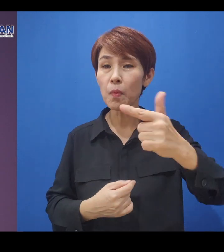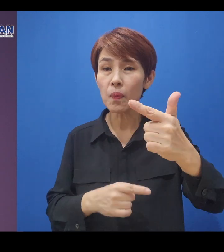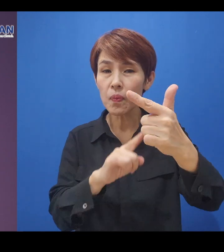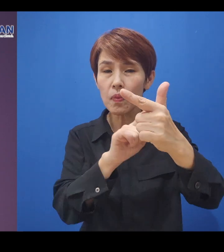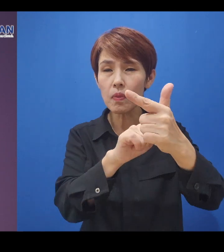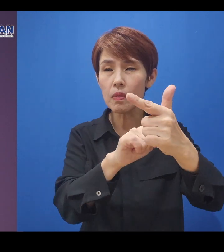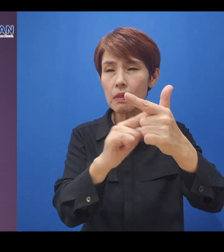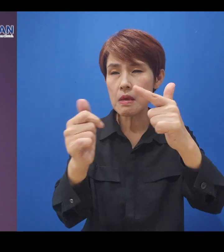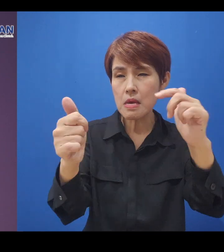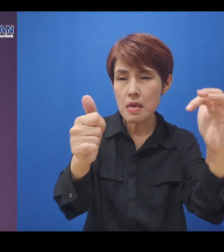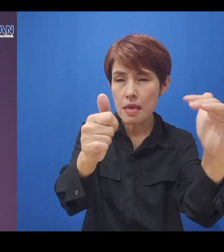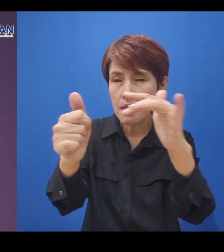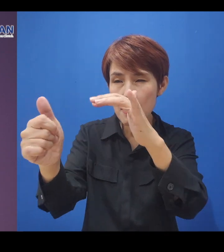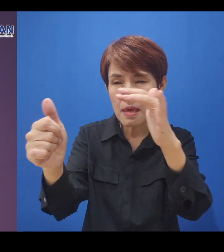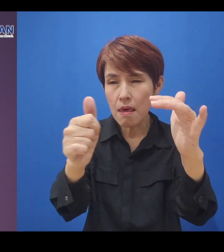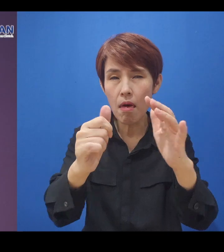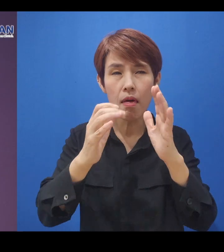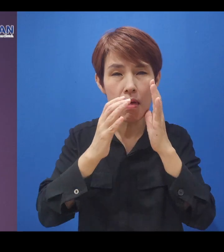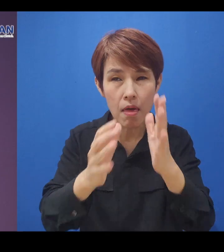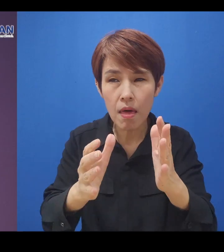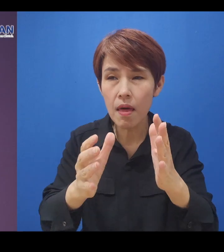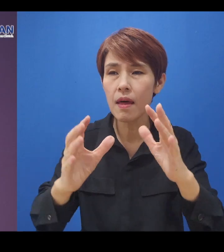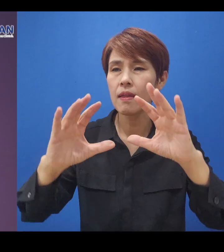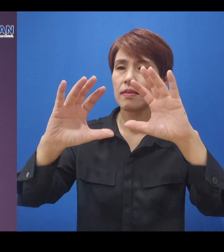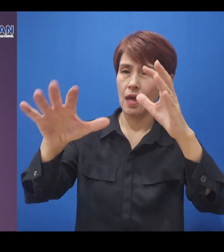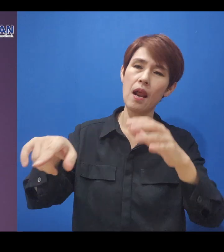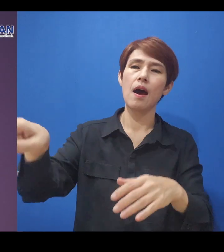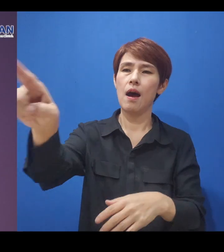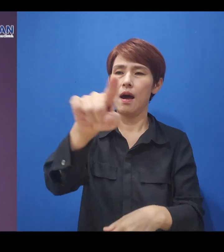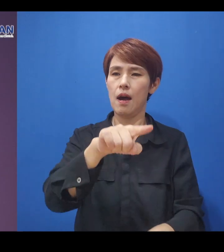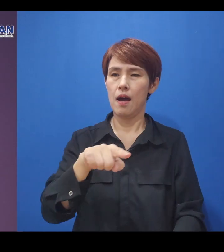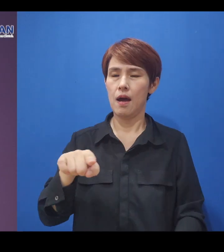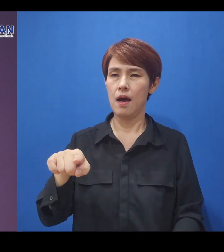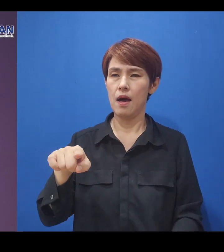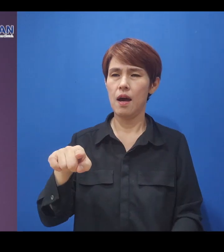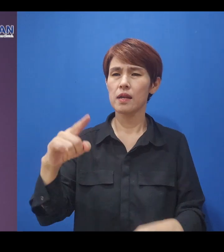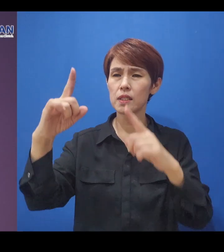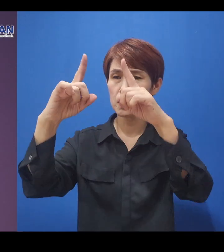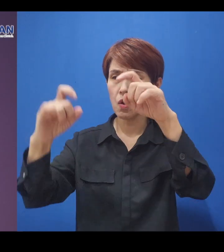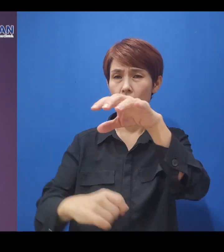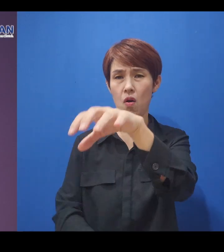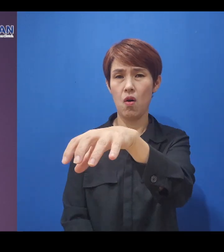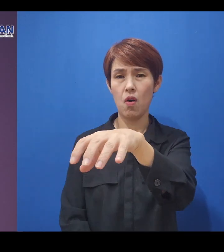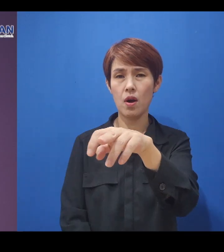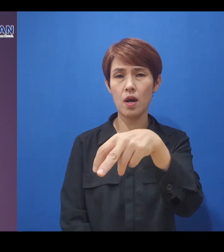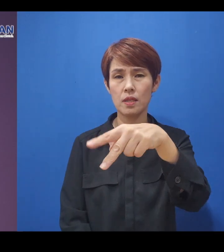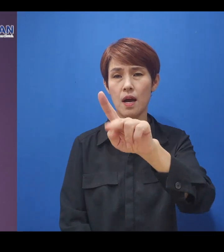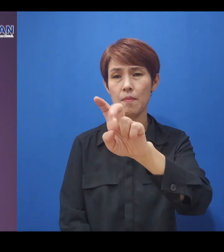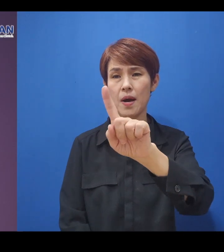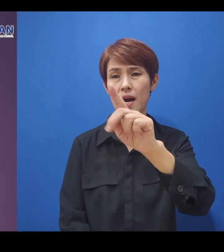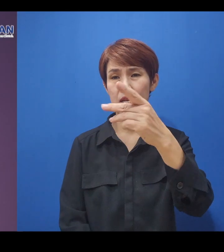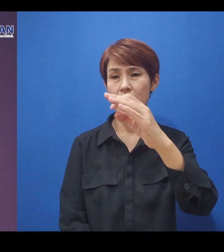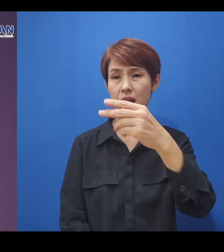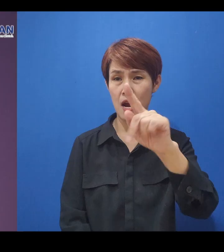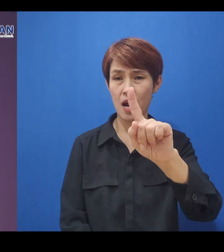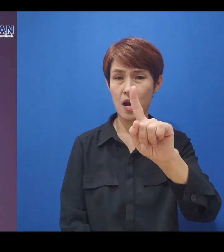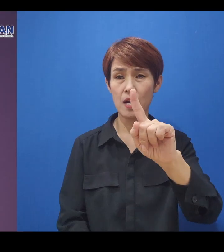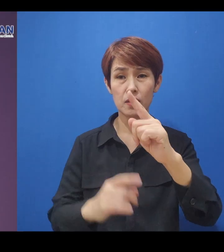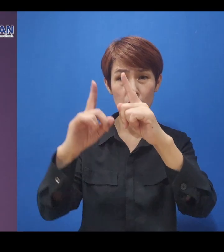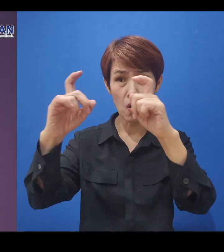완전히 홀려서 그 영혼이 망하고 있는 그 성, 하나님의 나라 될 수 있겠습니까?